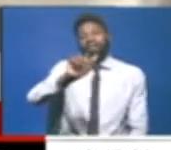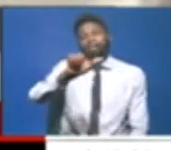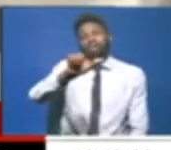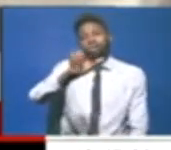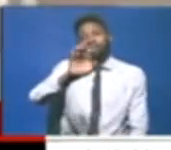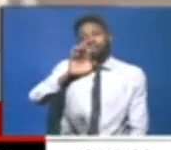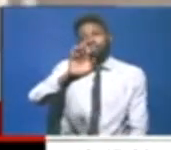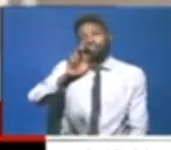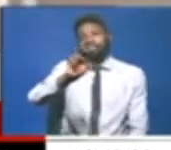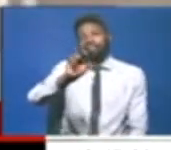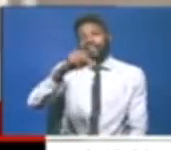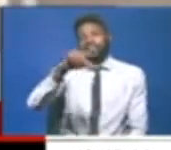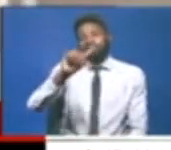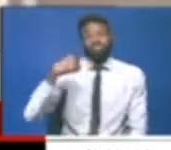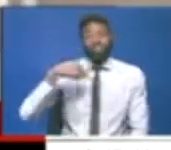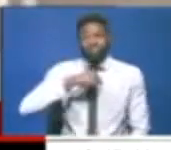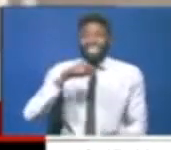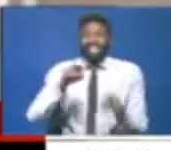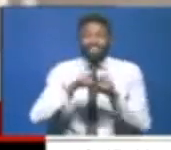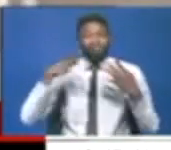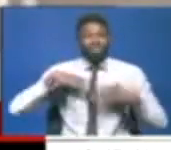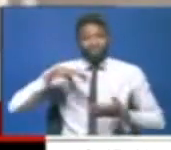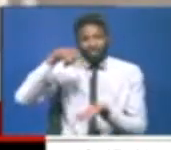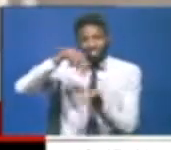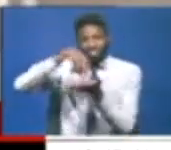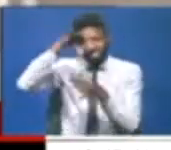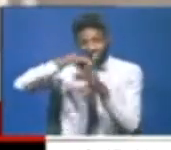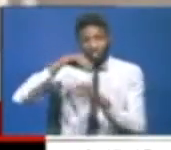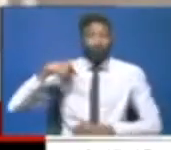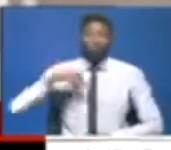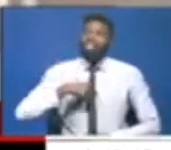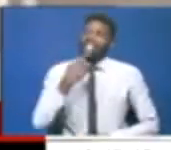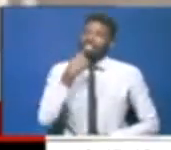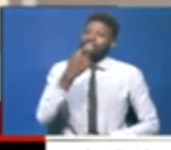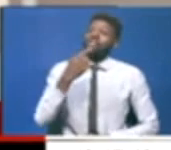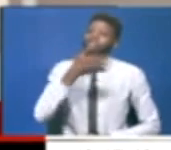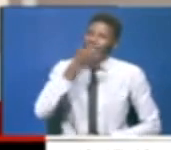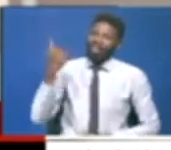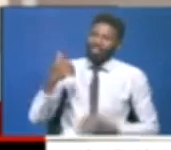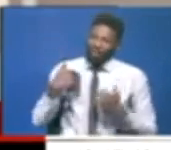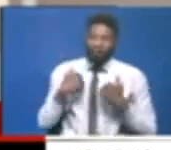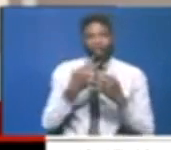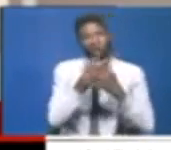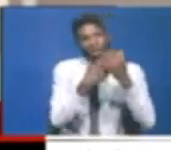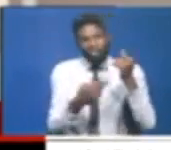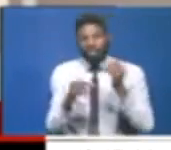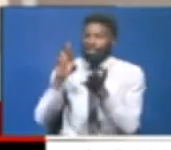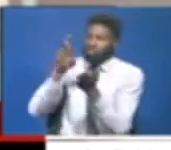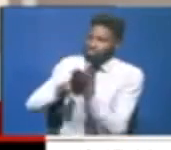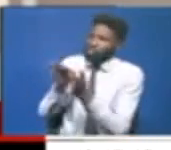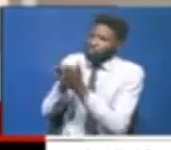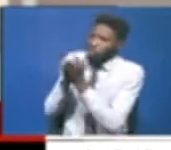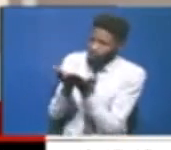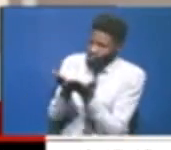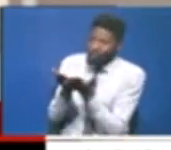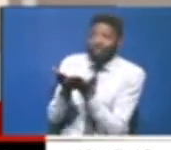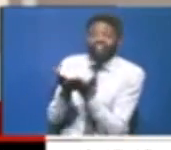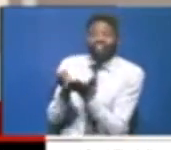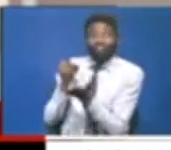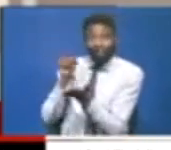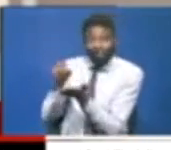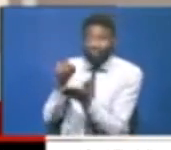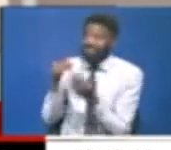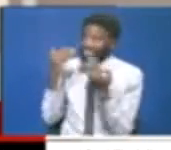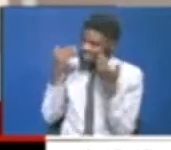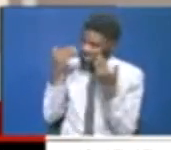kama wagombeaji. Ni muhimu tukue na manual register kwa station, ile ambayo tunaweza kuangalia na unaweza